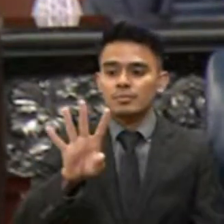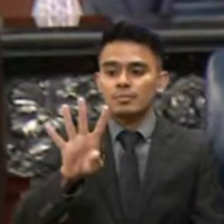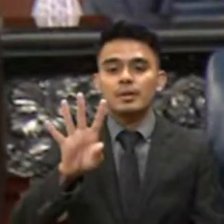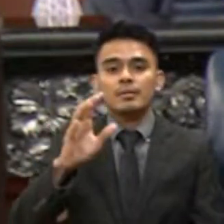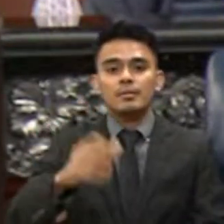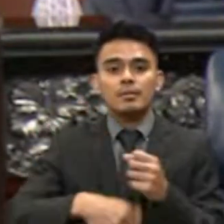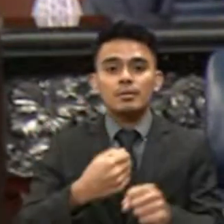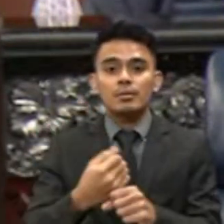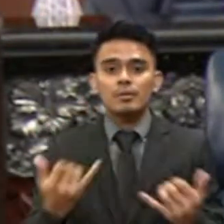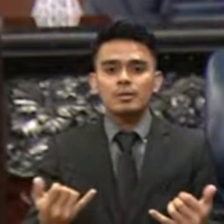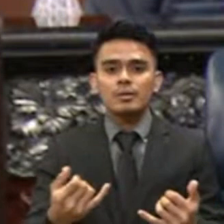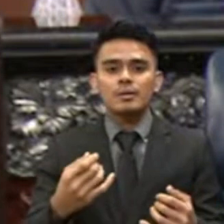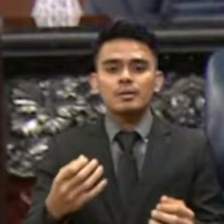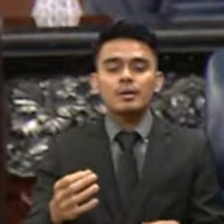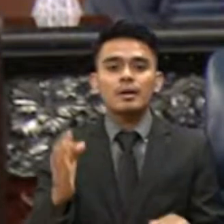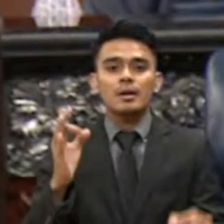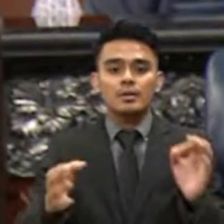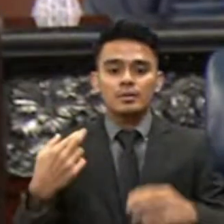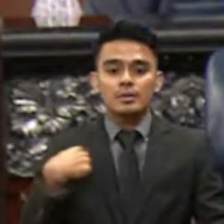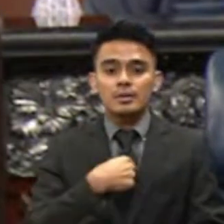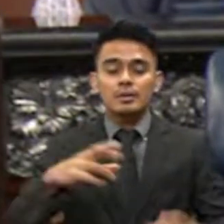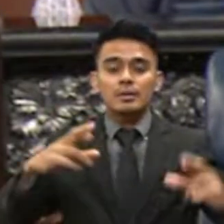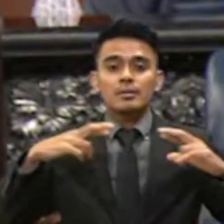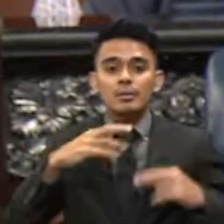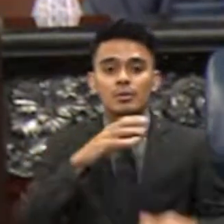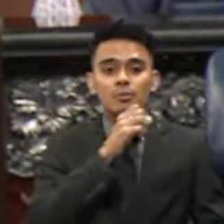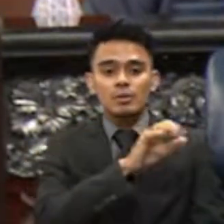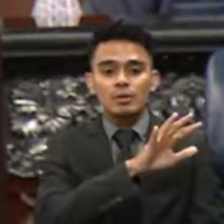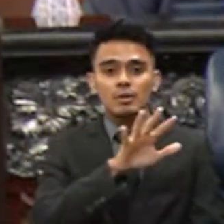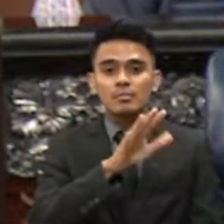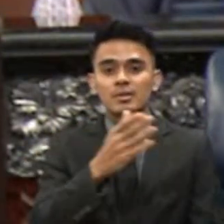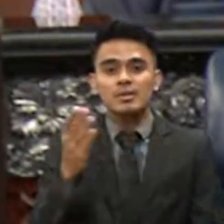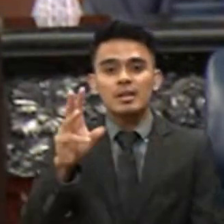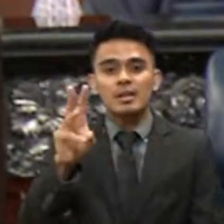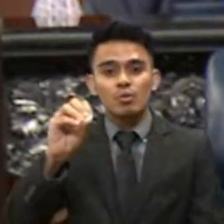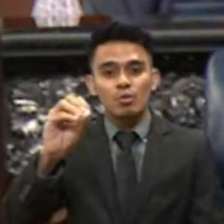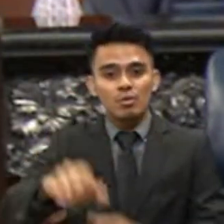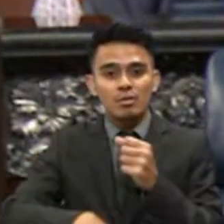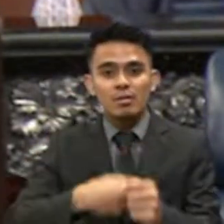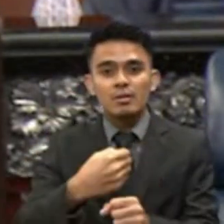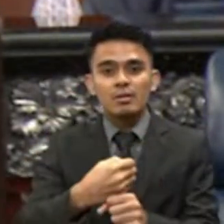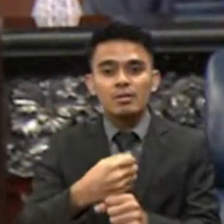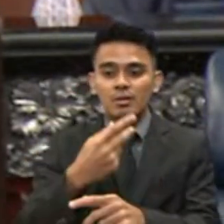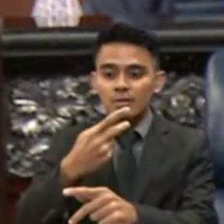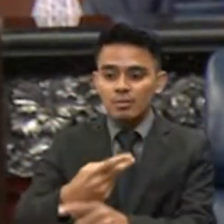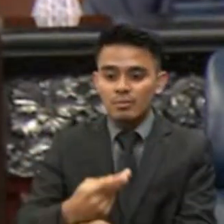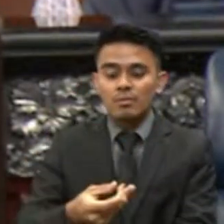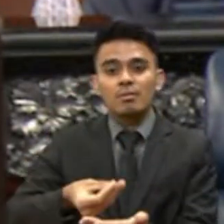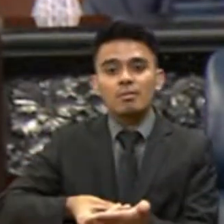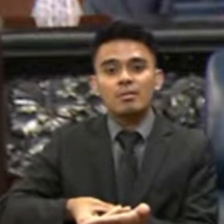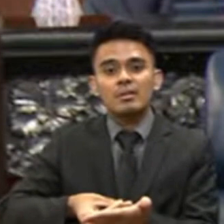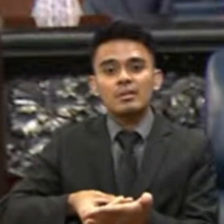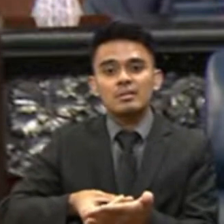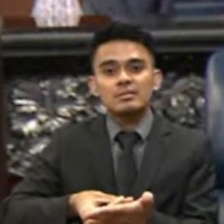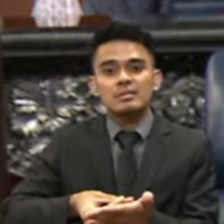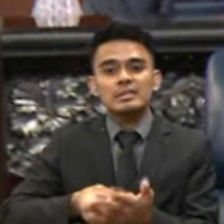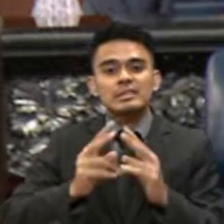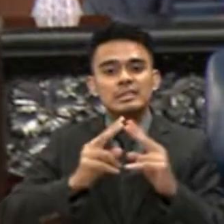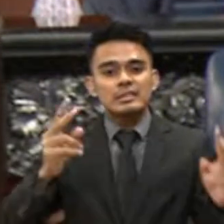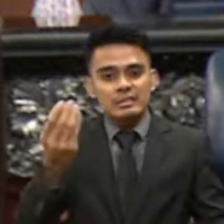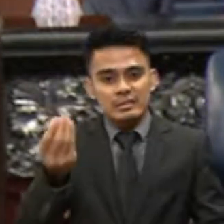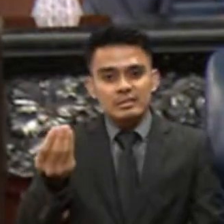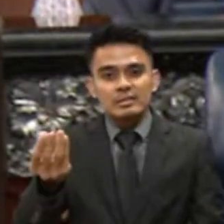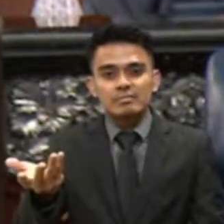tahun umur bayangkan kalau kita pencet atau 60 tahun simpanan adalah terlalu amat